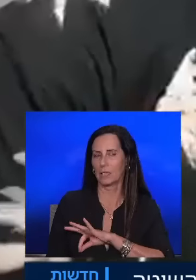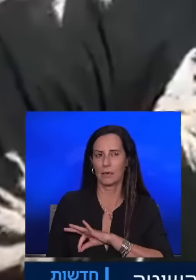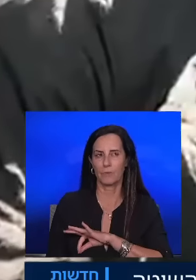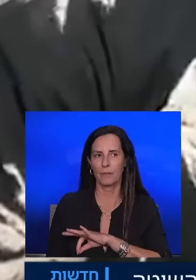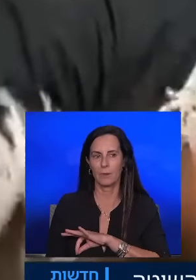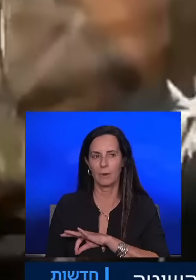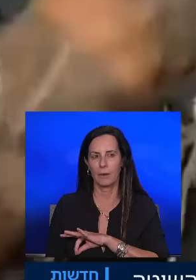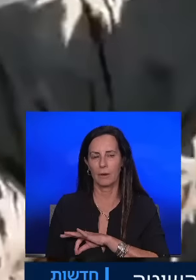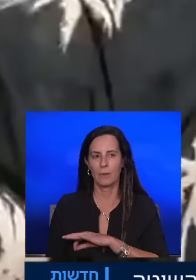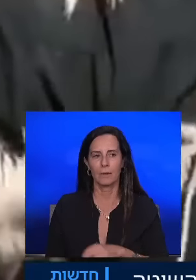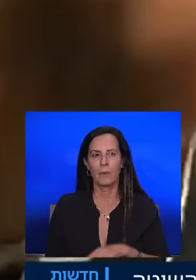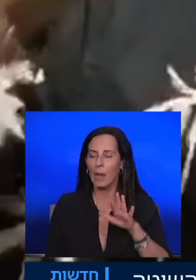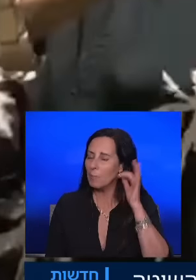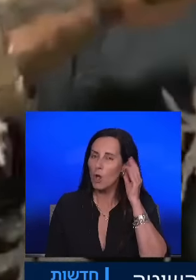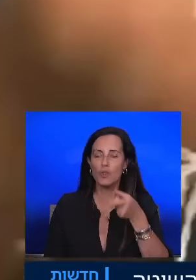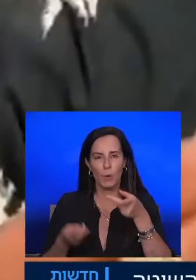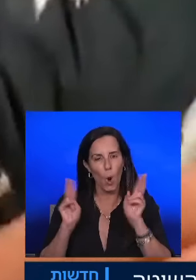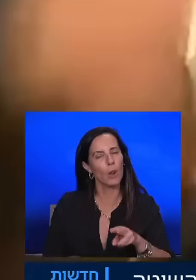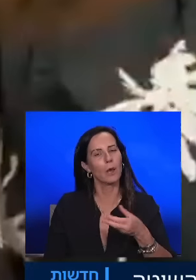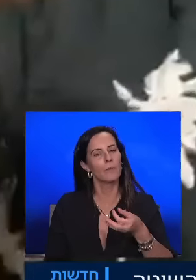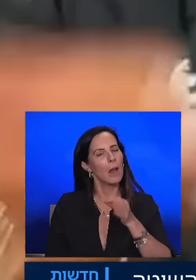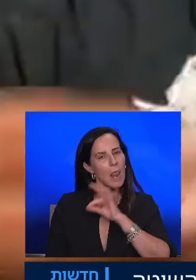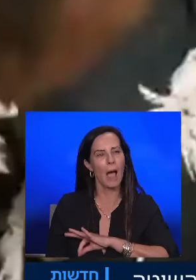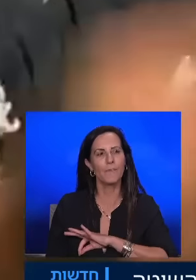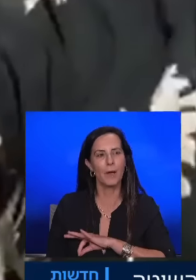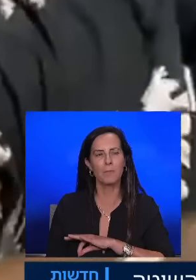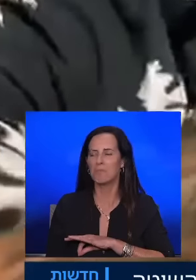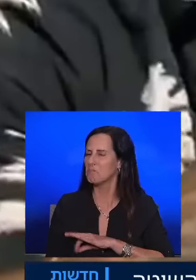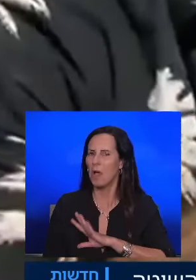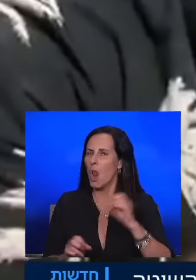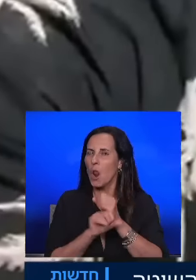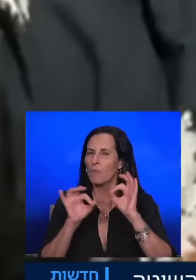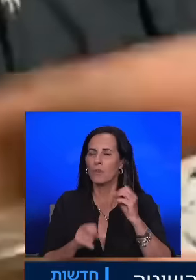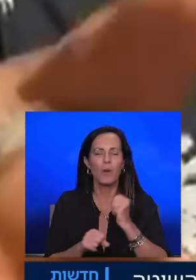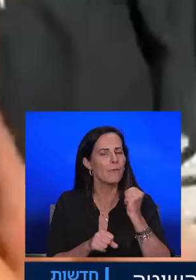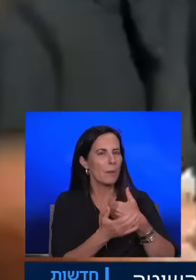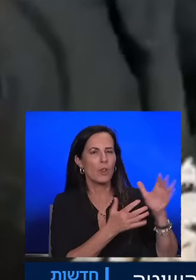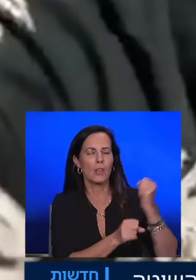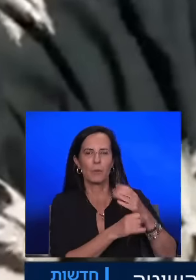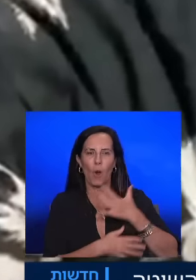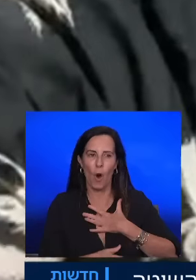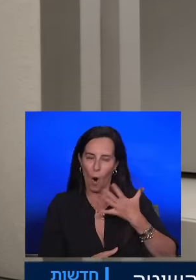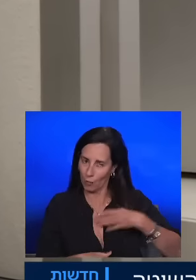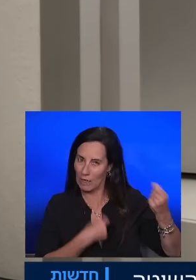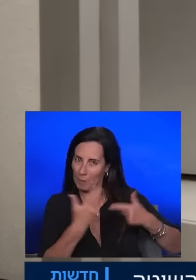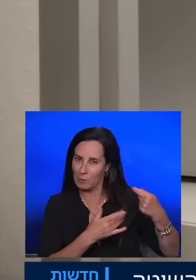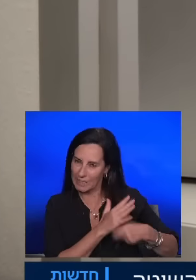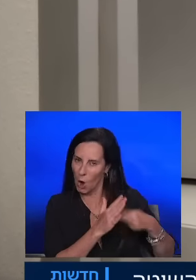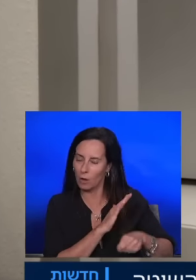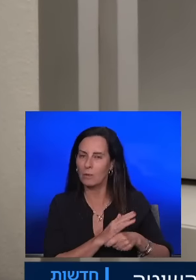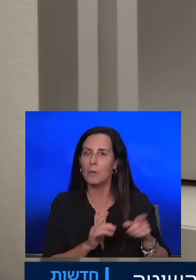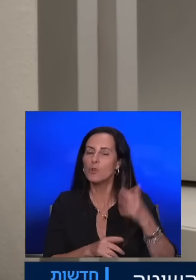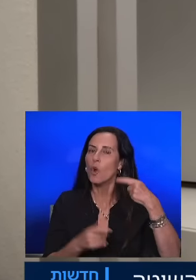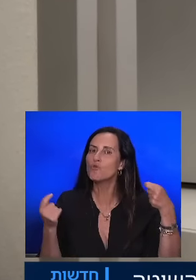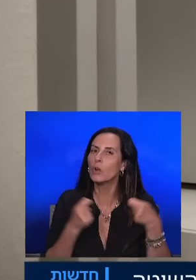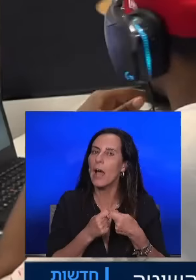כסף, רבק. גם אתן יכולות להרוויח הכנסה פסיבית ולעשות עבודות שאתן אוהבות. אתן אוהבות לבזבז כסף בשופינג. כמי שהיו